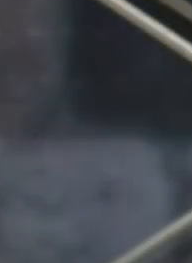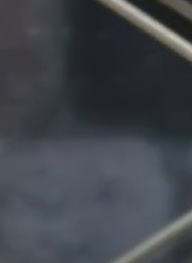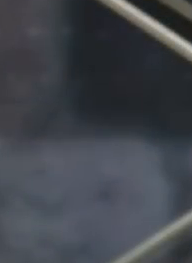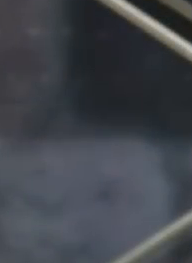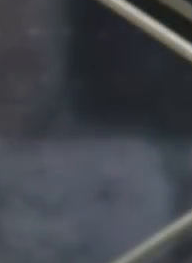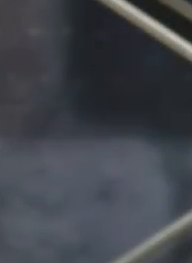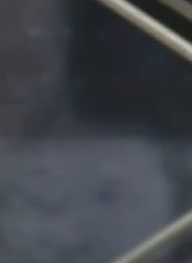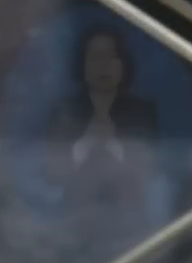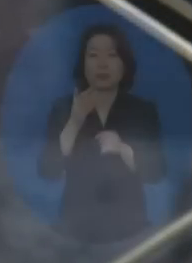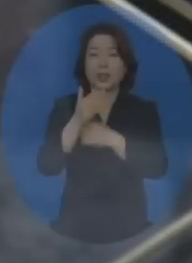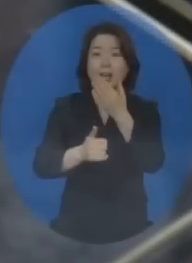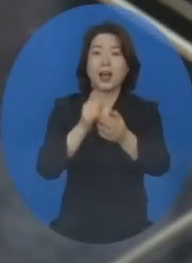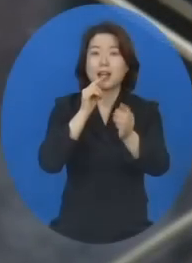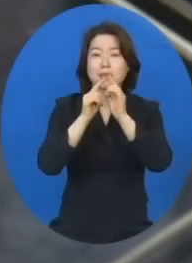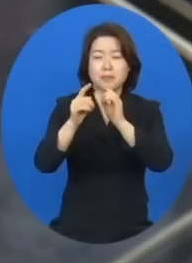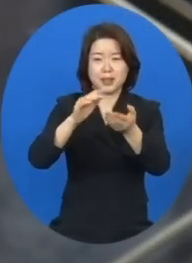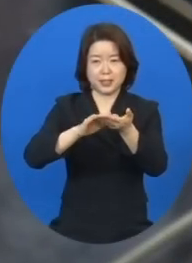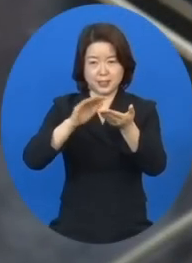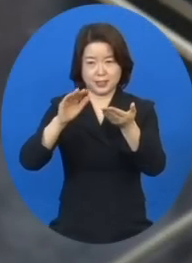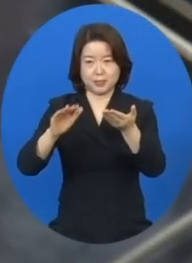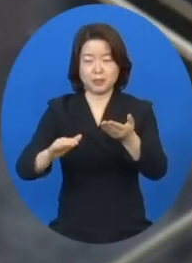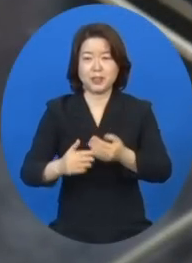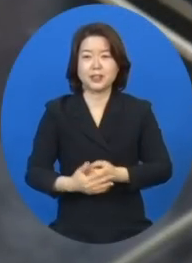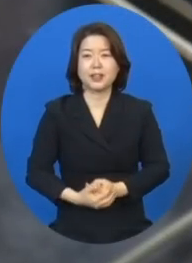아멘. 하나님의 말씀입니다.